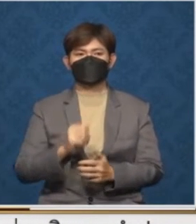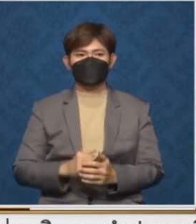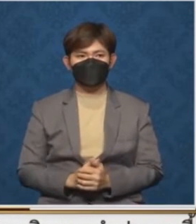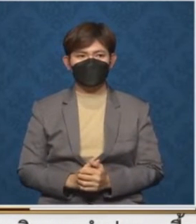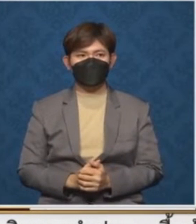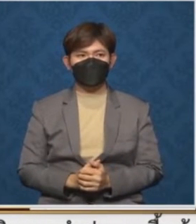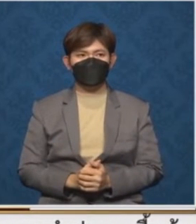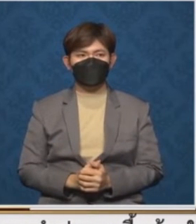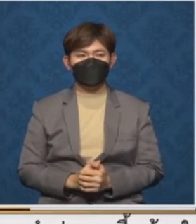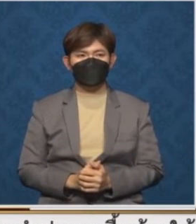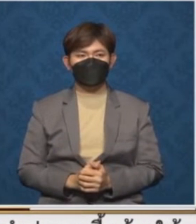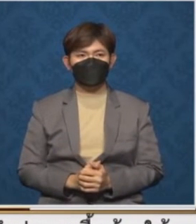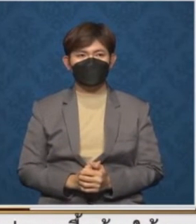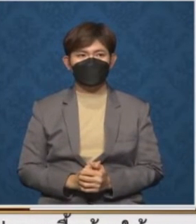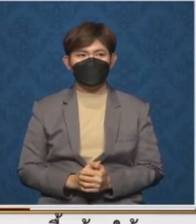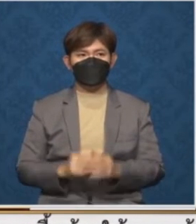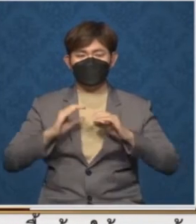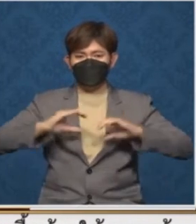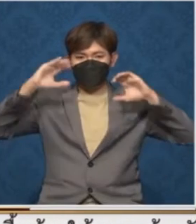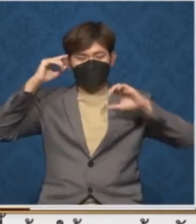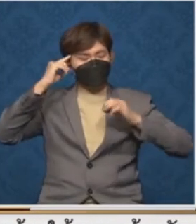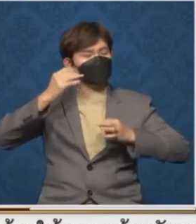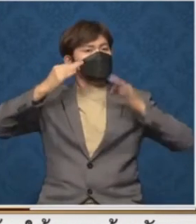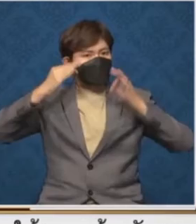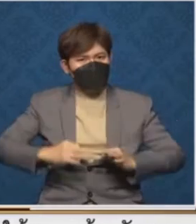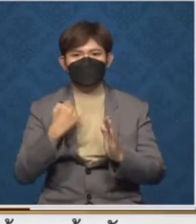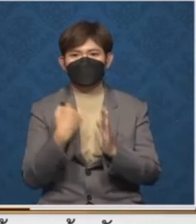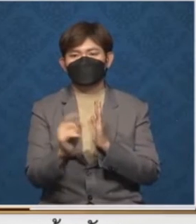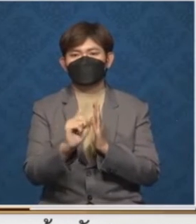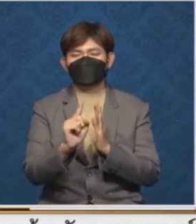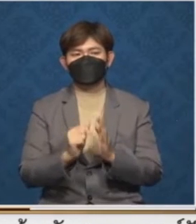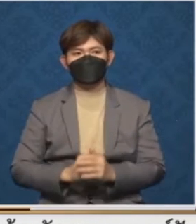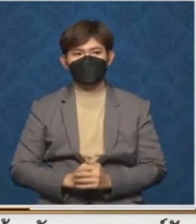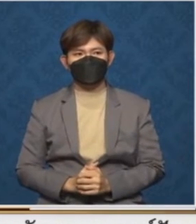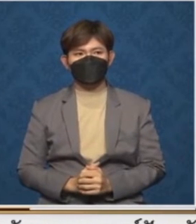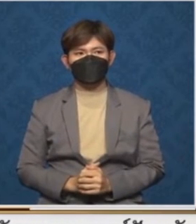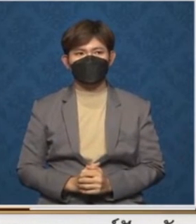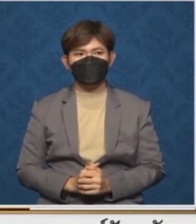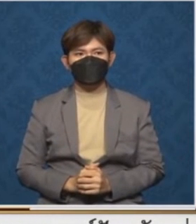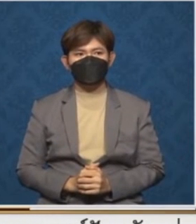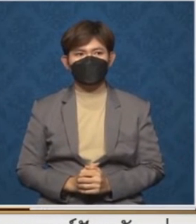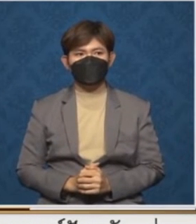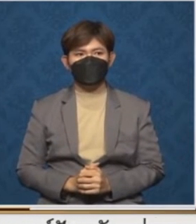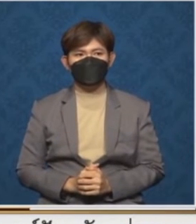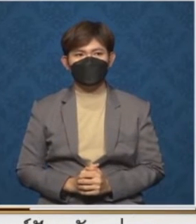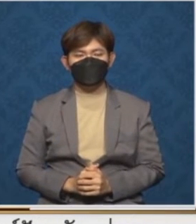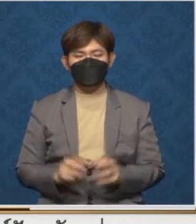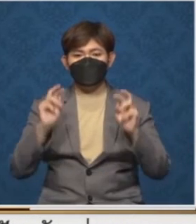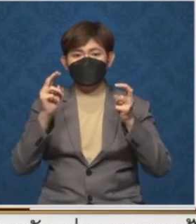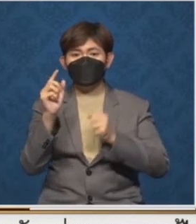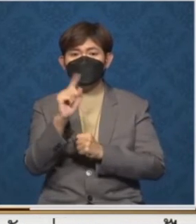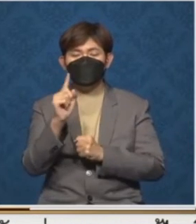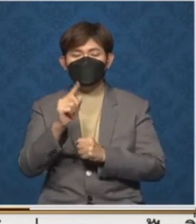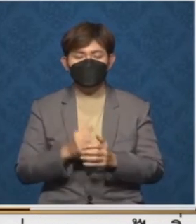ผมคุณจริงนะัแล้วเงินที่กู้ไปตงเยอะซือได้ไมรู้เป็หมื่น ๆ ชุดเป็ล้าน